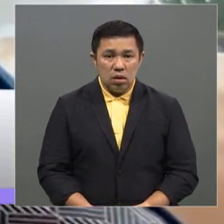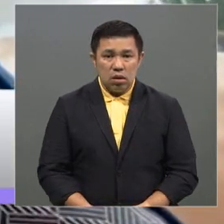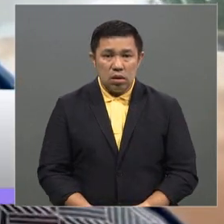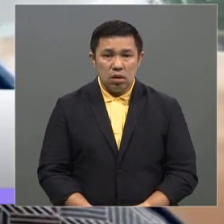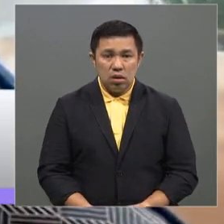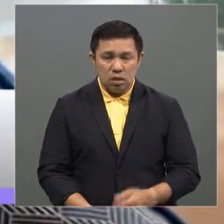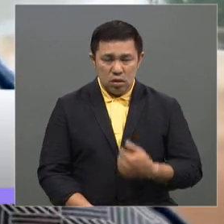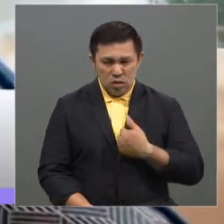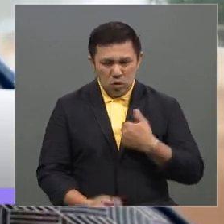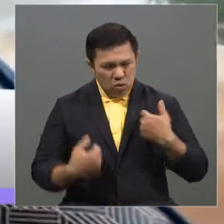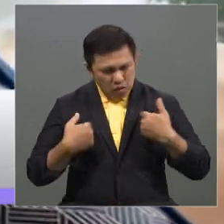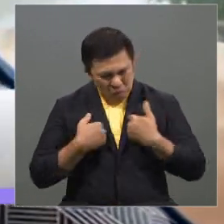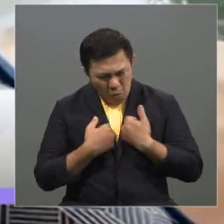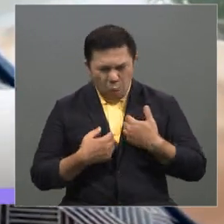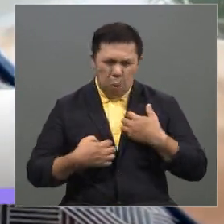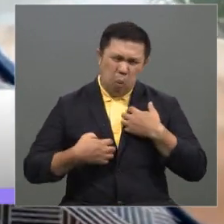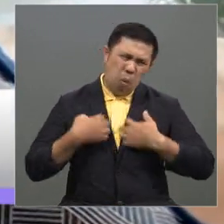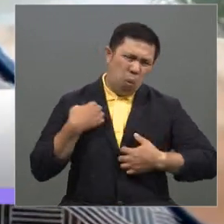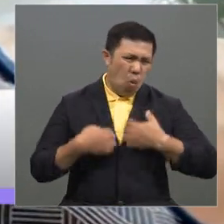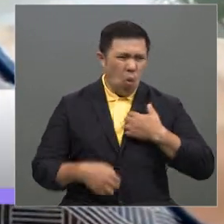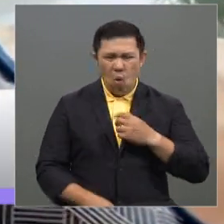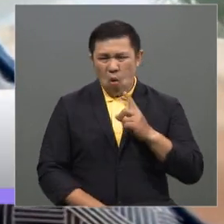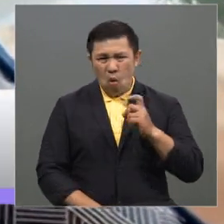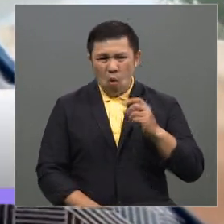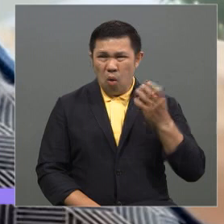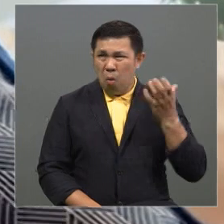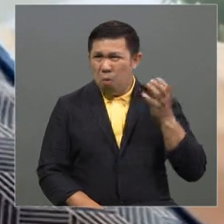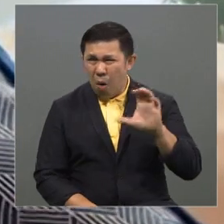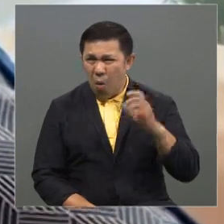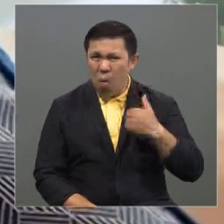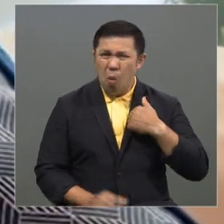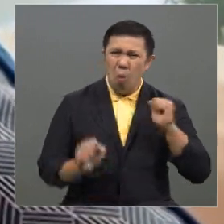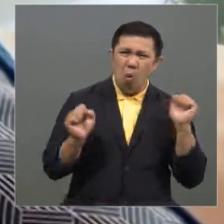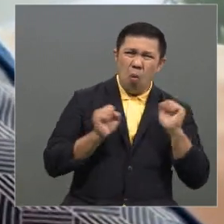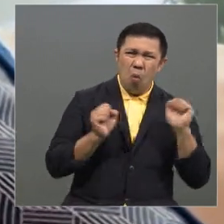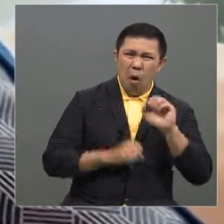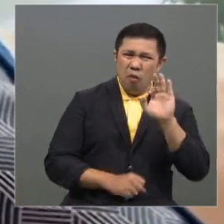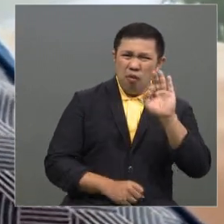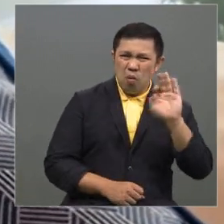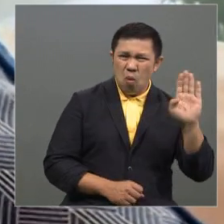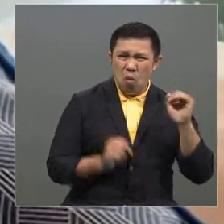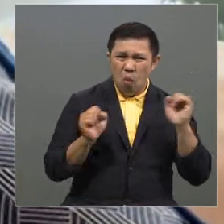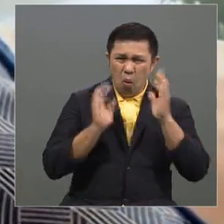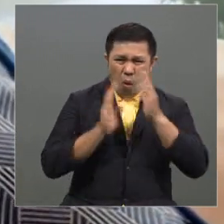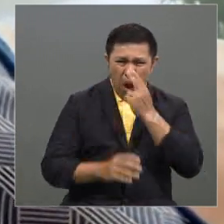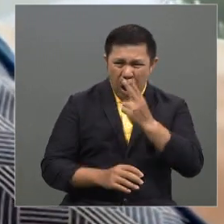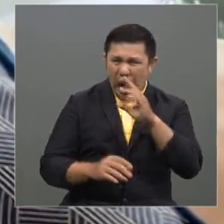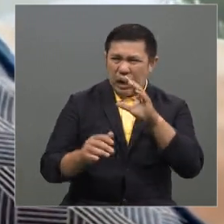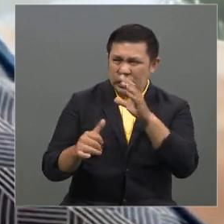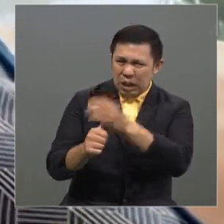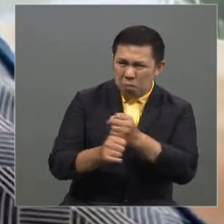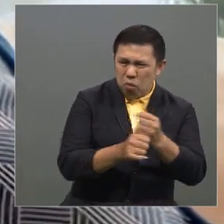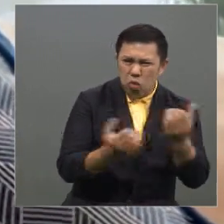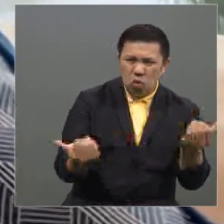มันเหนื่อยมันท้อมันกดดันมากเราจะโพสต์เฟซเราก็ไม่กล้าโพสต์กลัวแบบถ้ามีคนจับลูกเราไป